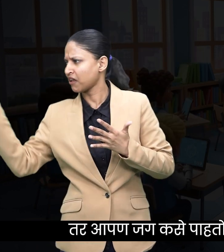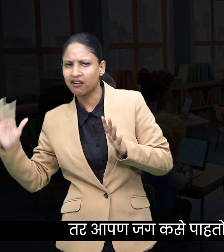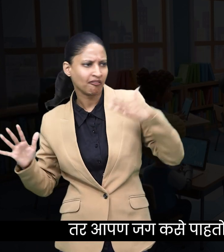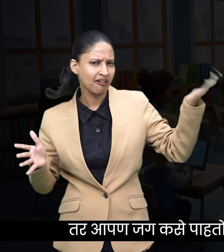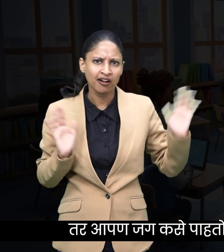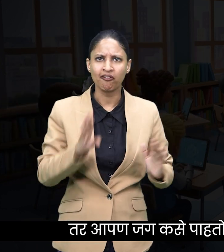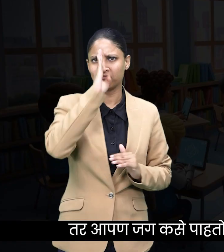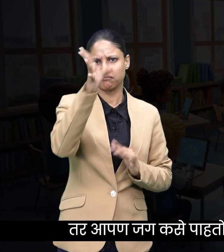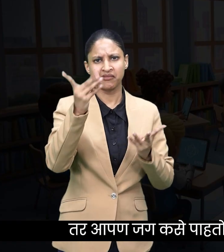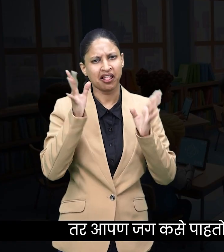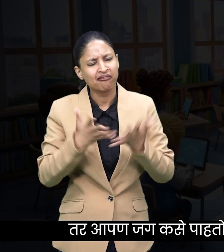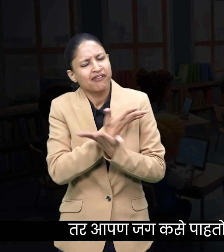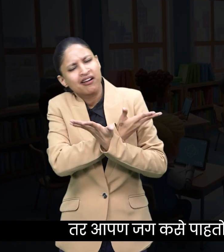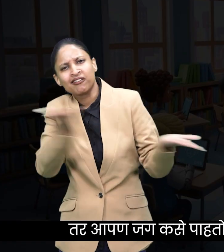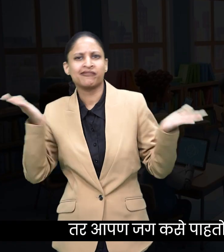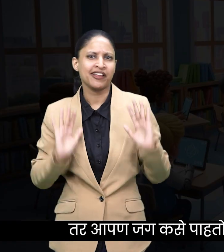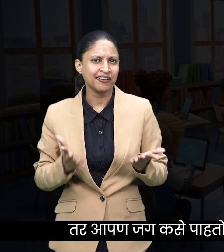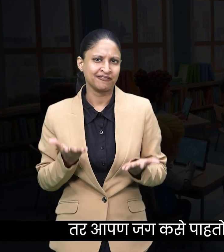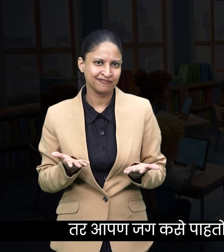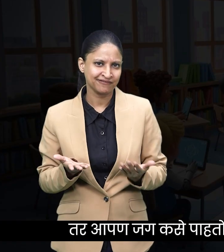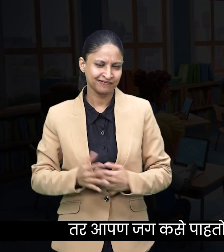वरून, बाजूने किंवा समोरून, त्यातही आहे.